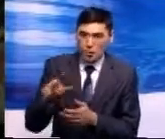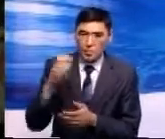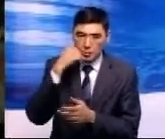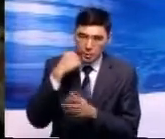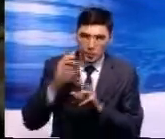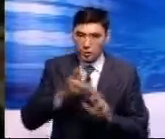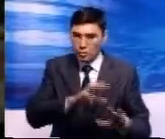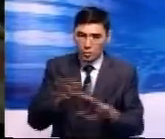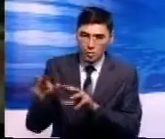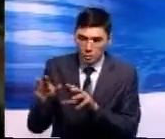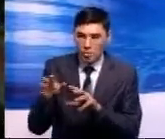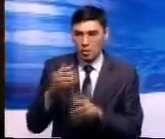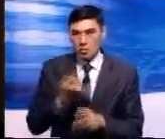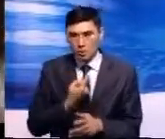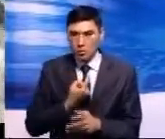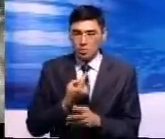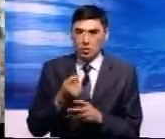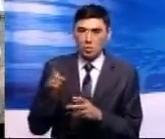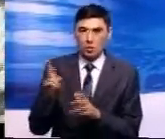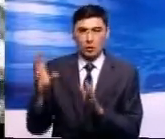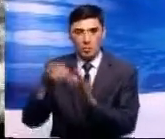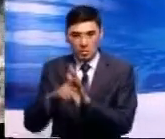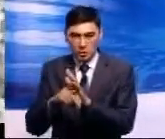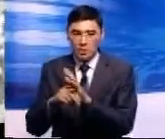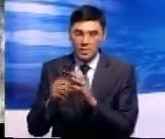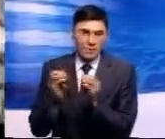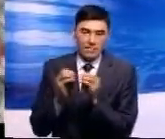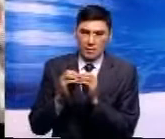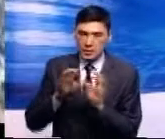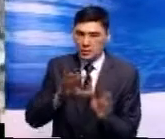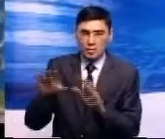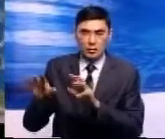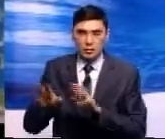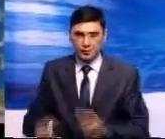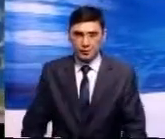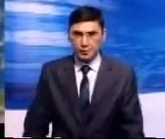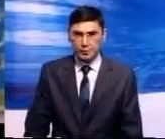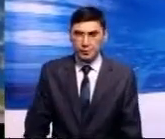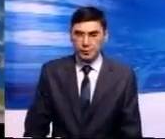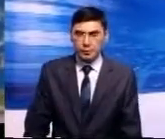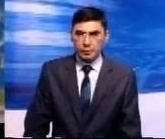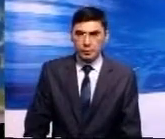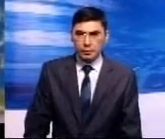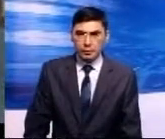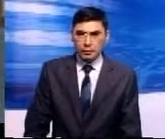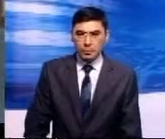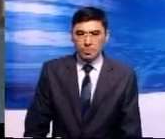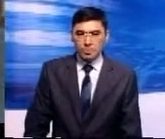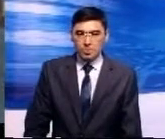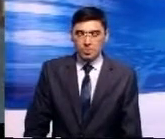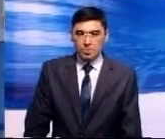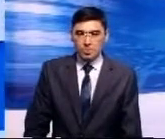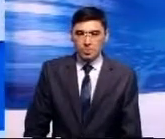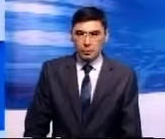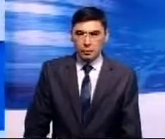уютным домом для одиноких и нуждающихся в особой помощи пожилых людей. Сауле Байгалиева, Рыскуль Мадвасова, Ильжан Макзумов, служба